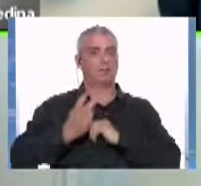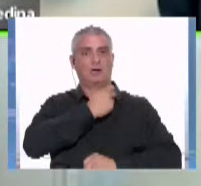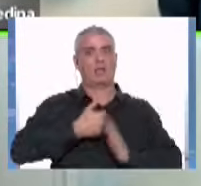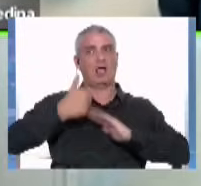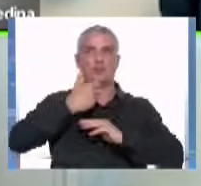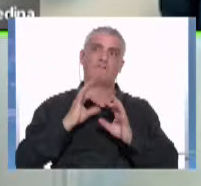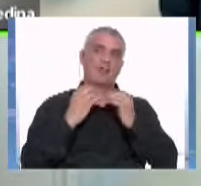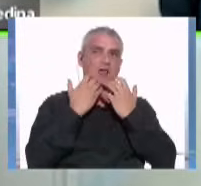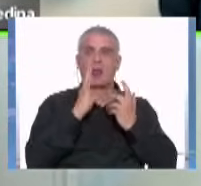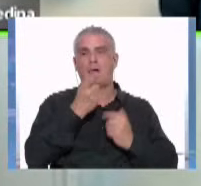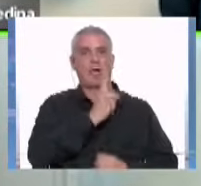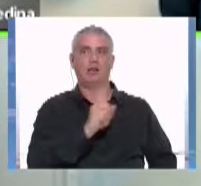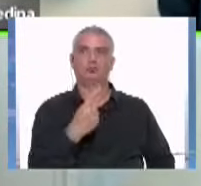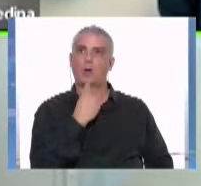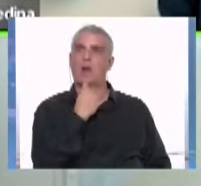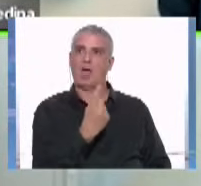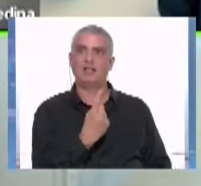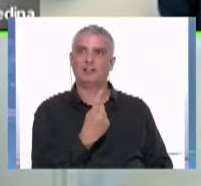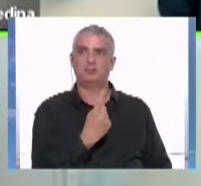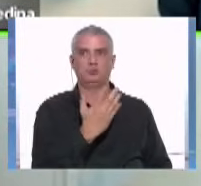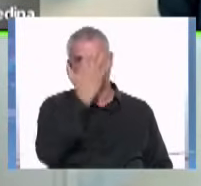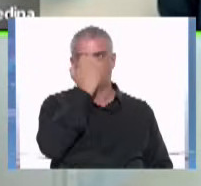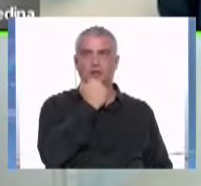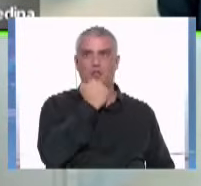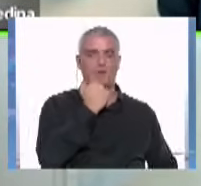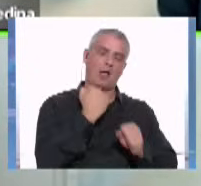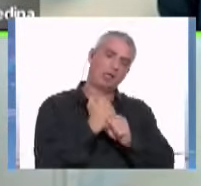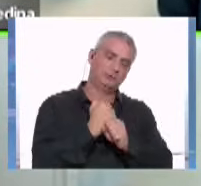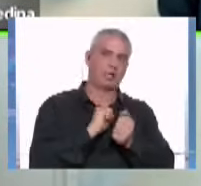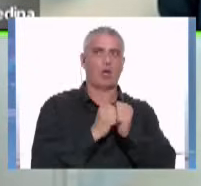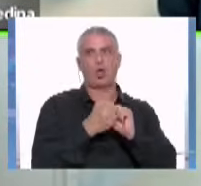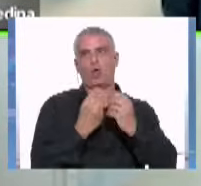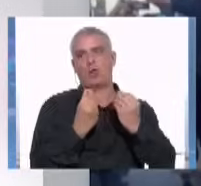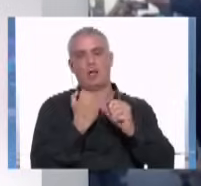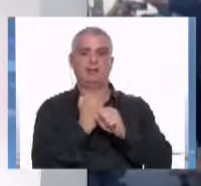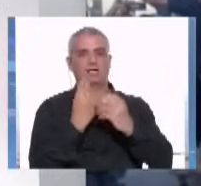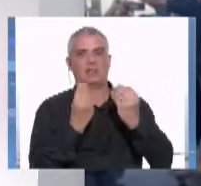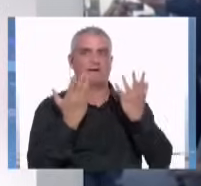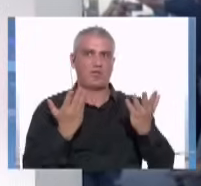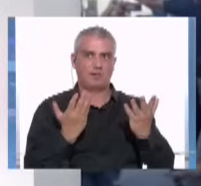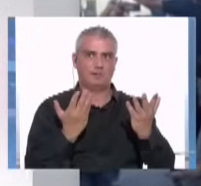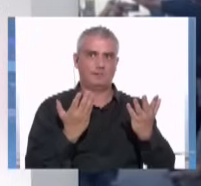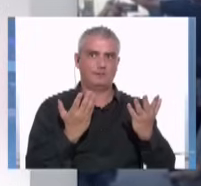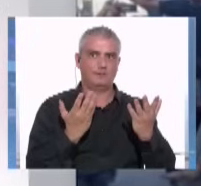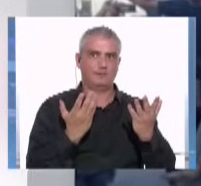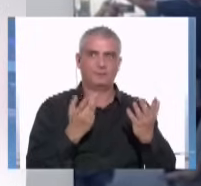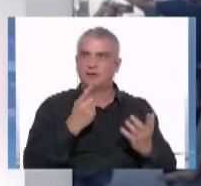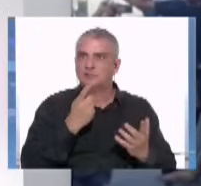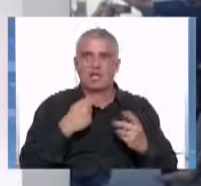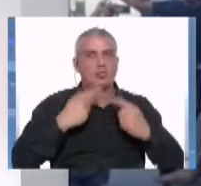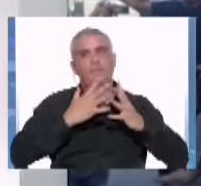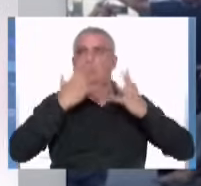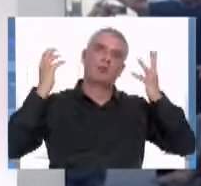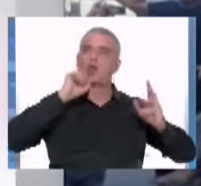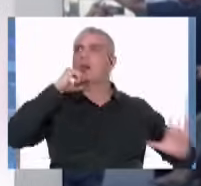ולהתחיל להסביר לו למה זה אסור להגיד שחמאס גרם, עשה מעשים, שזה היום